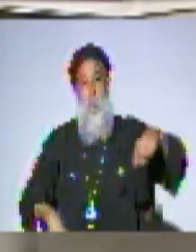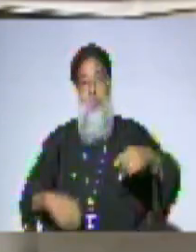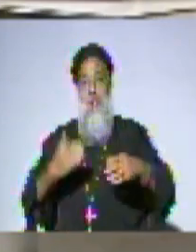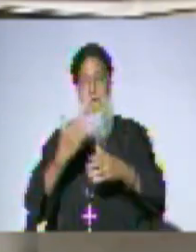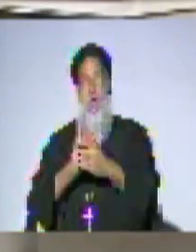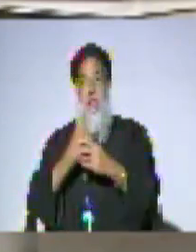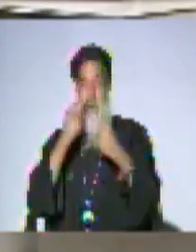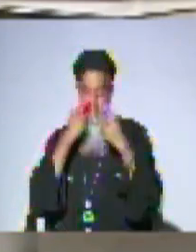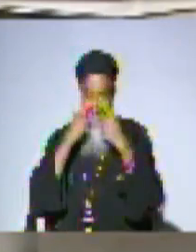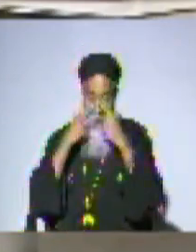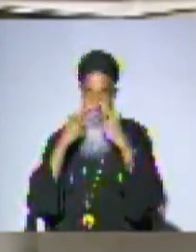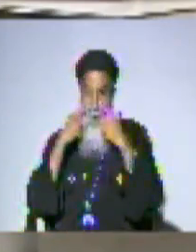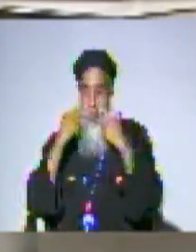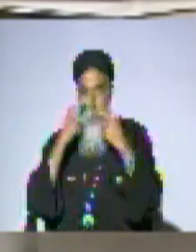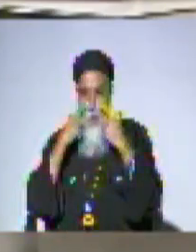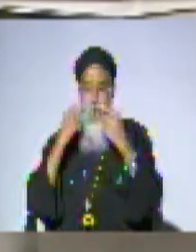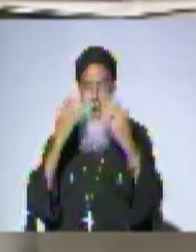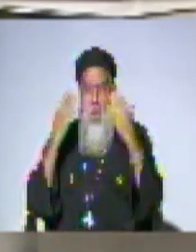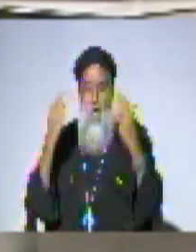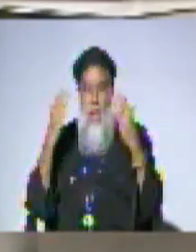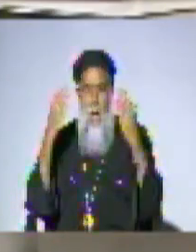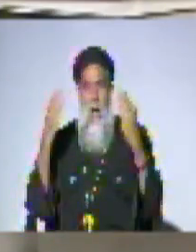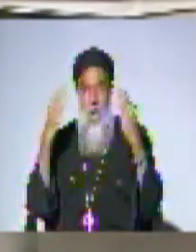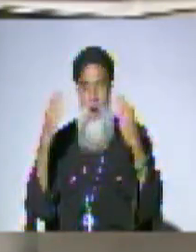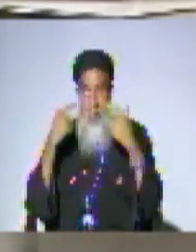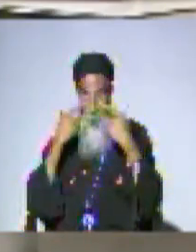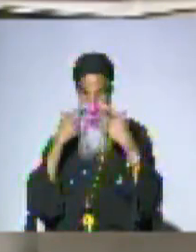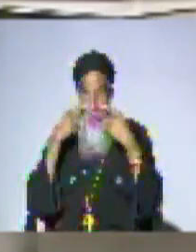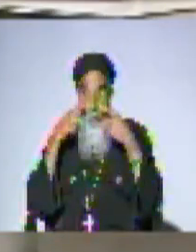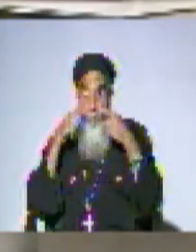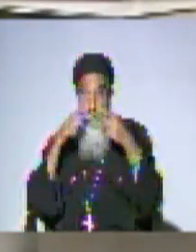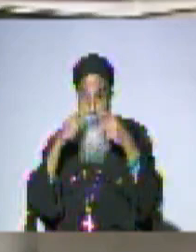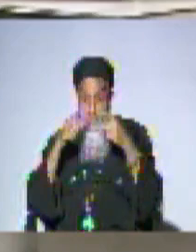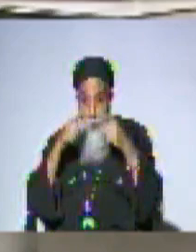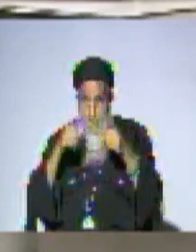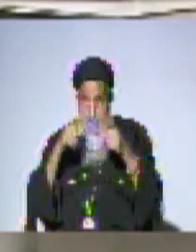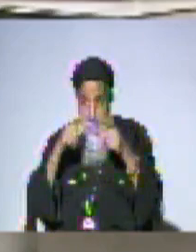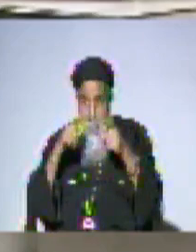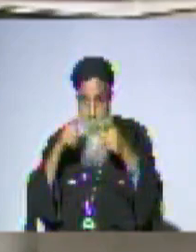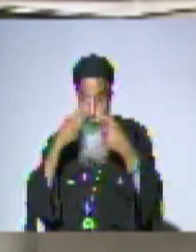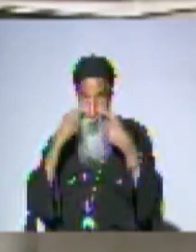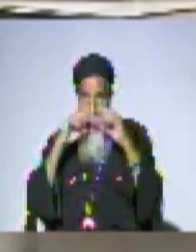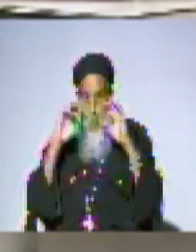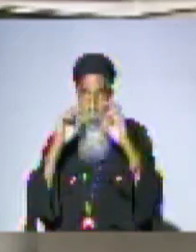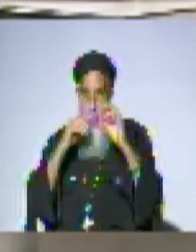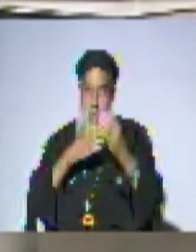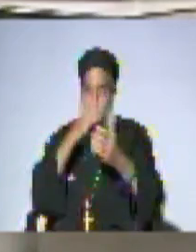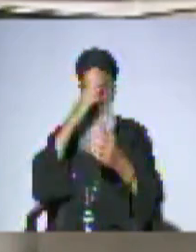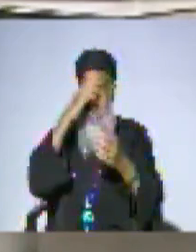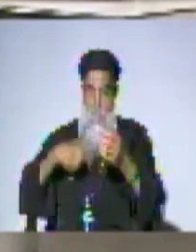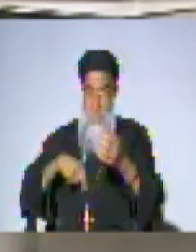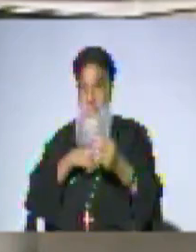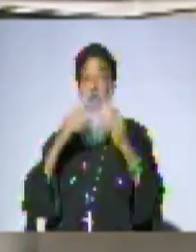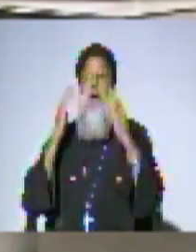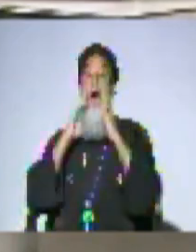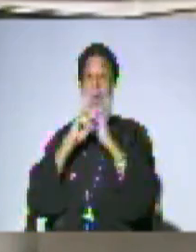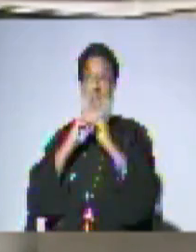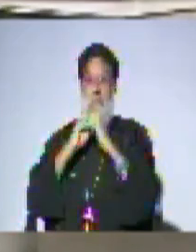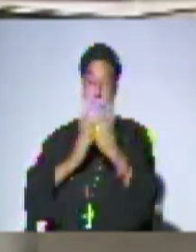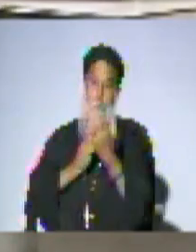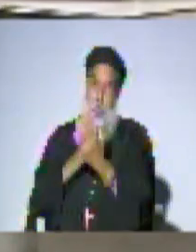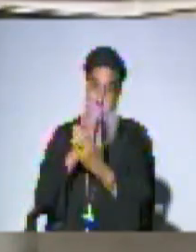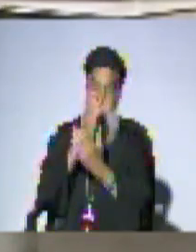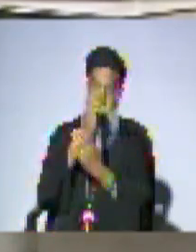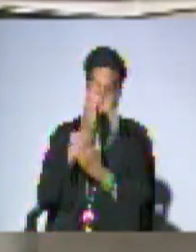يعني، وبكى قدام ربنا يعني. فربنا كشف عن عينه. الكاهن هو داخل